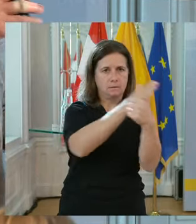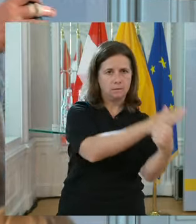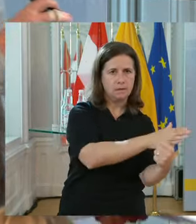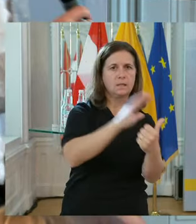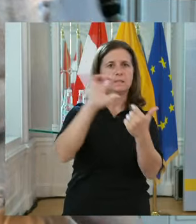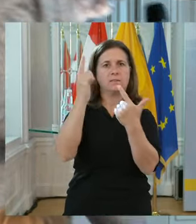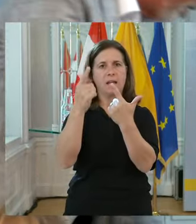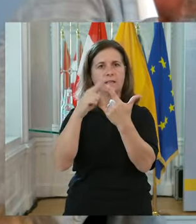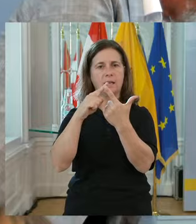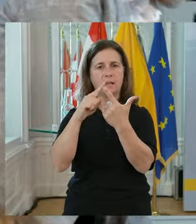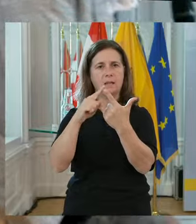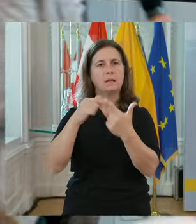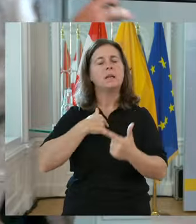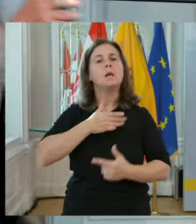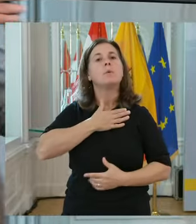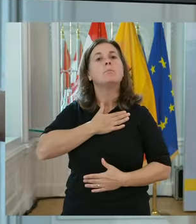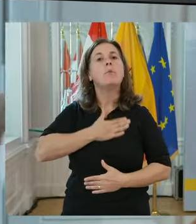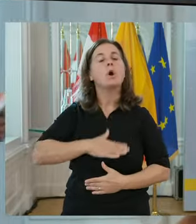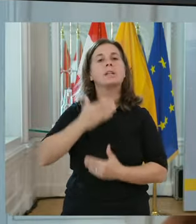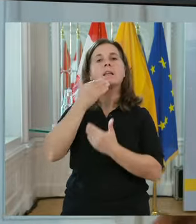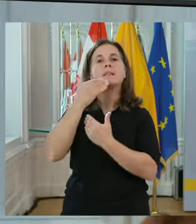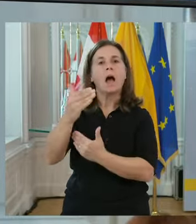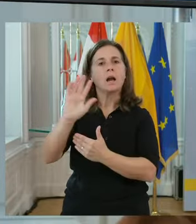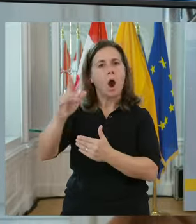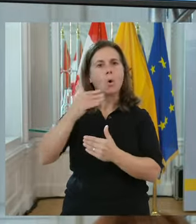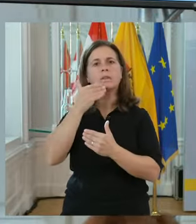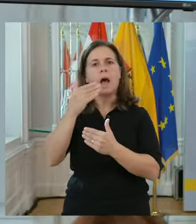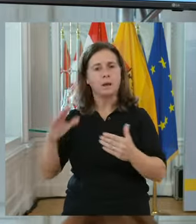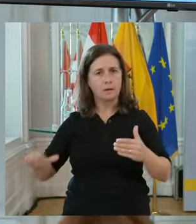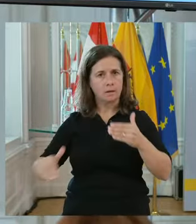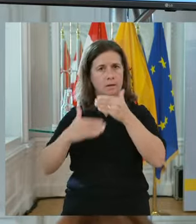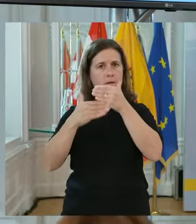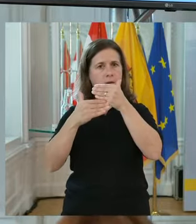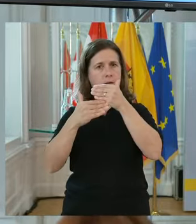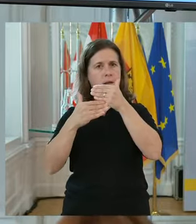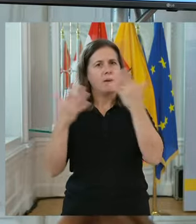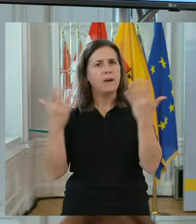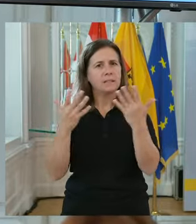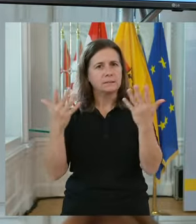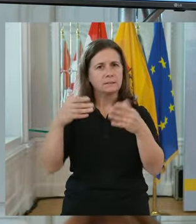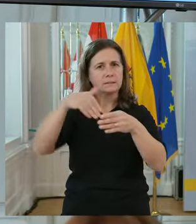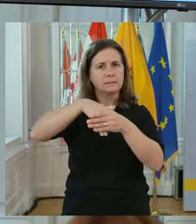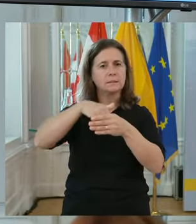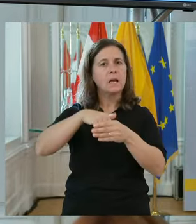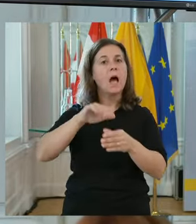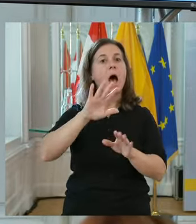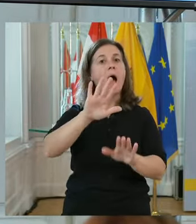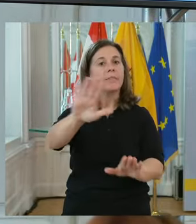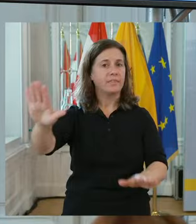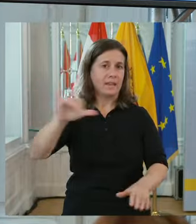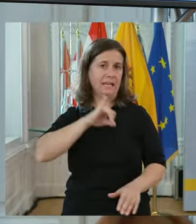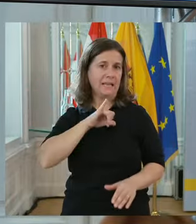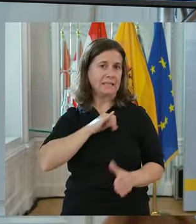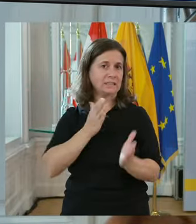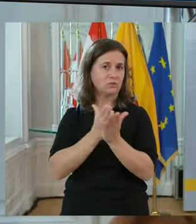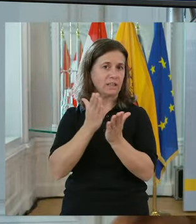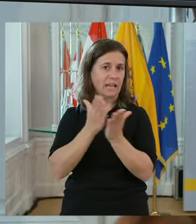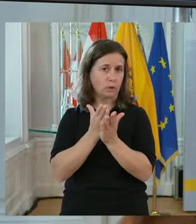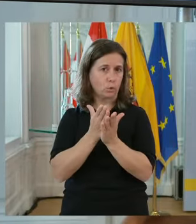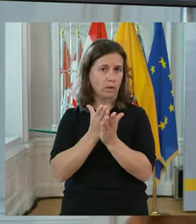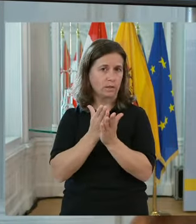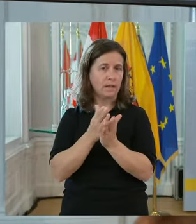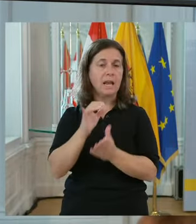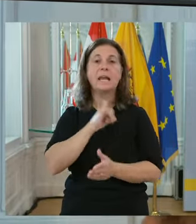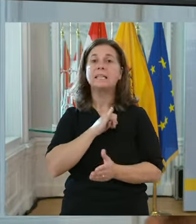zweite ist, ich möchte an diesen Dank einen weiteren Dank anschließen, nämlich an die Interessensvertretungen. Die Interessensvertretungen,